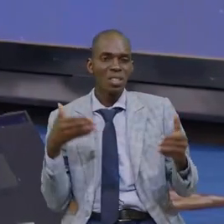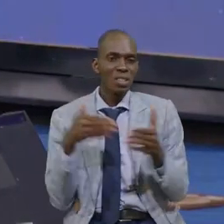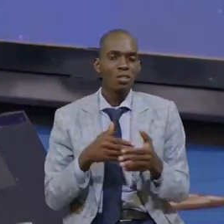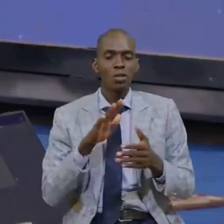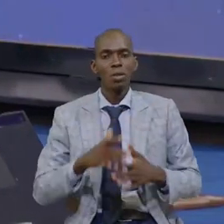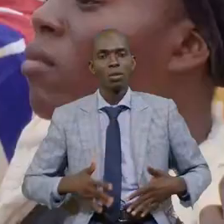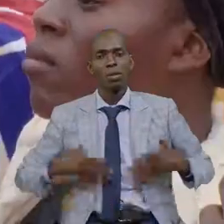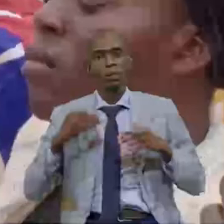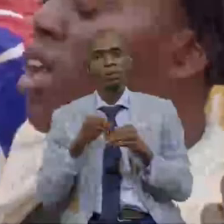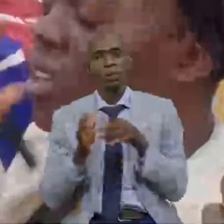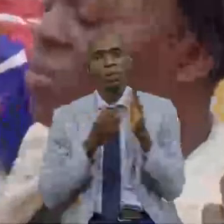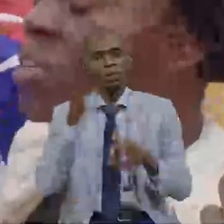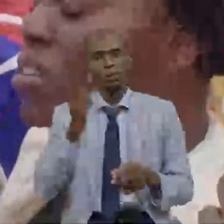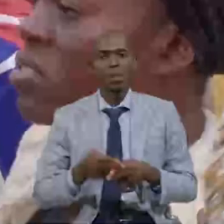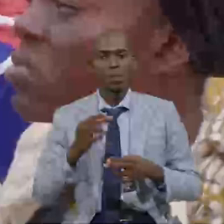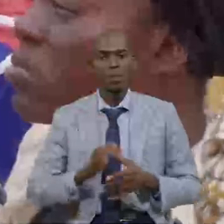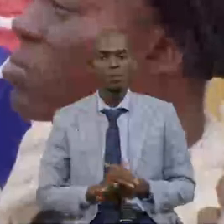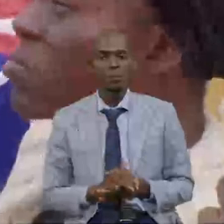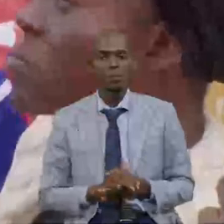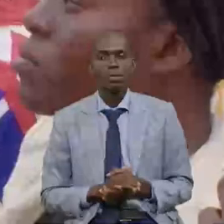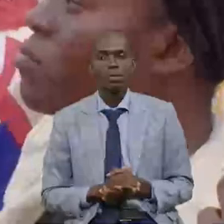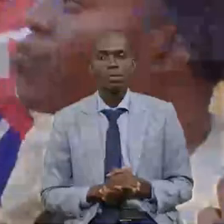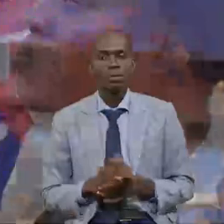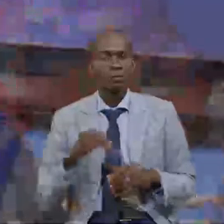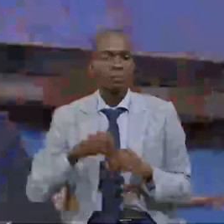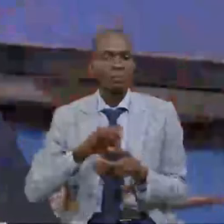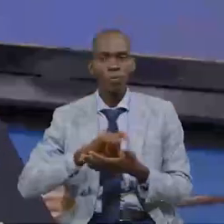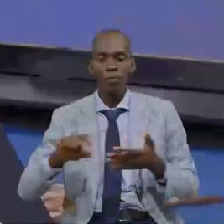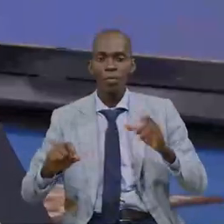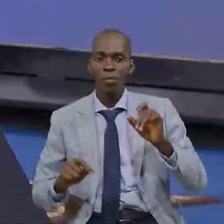contre ta vie au nom de Jésus.